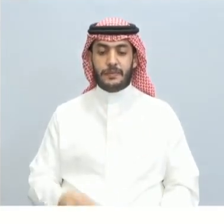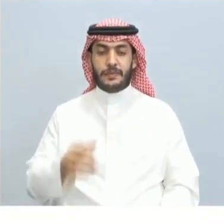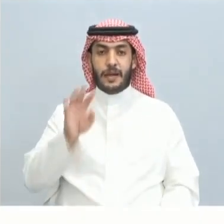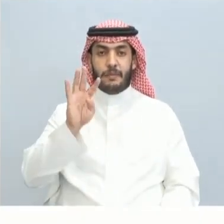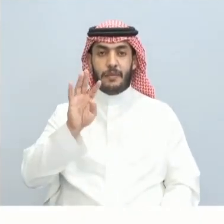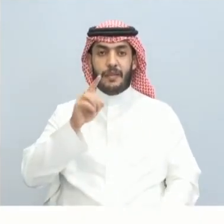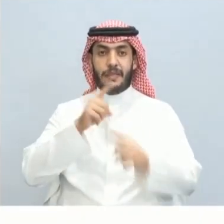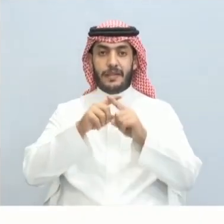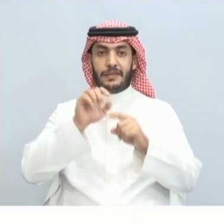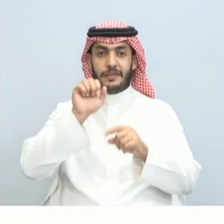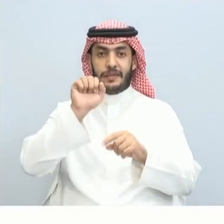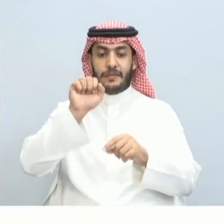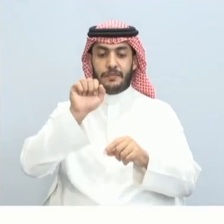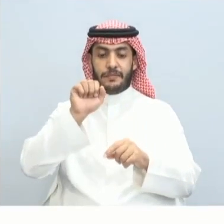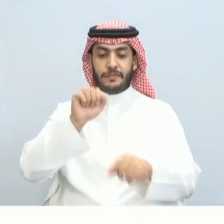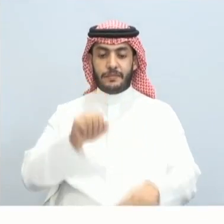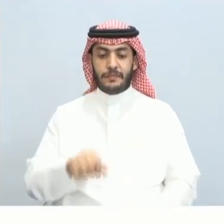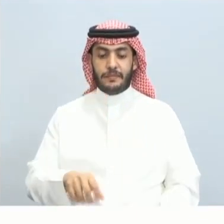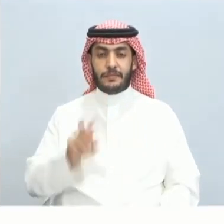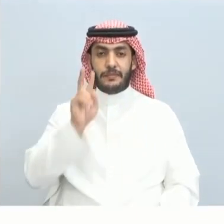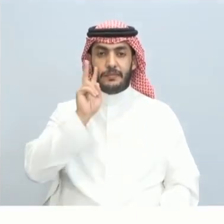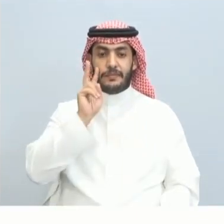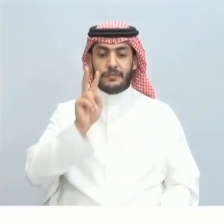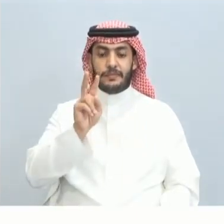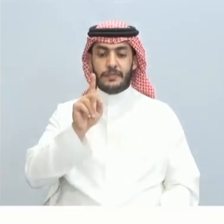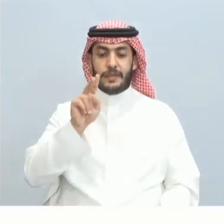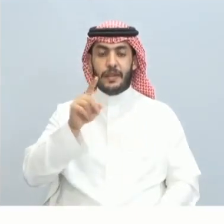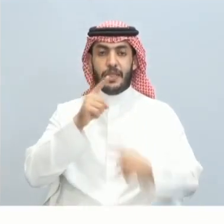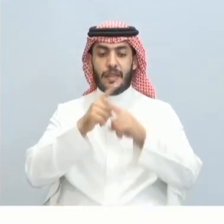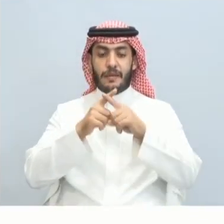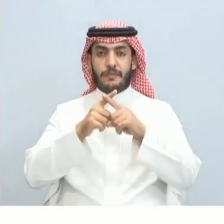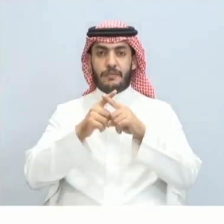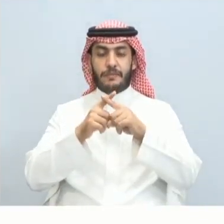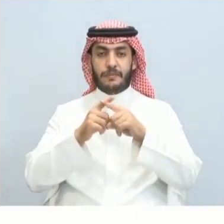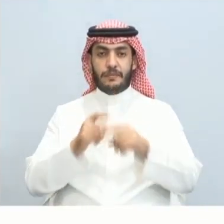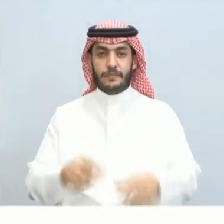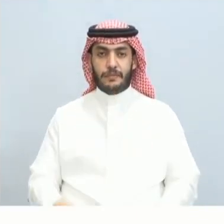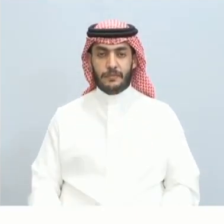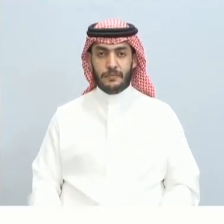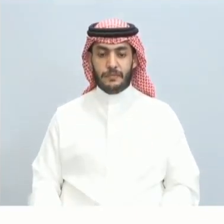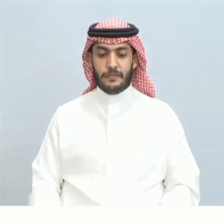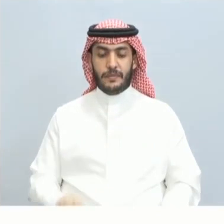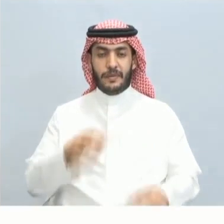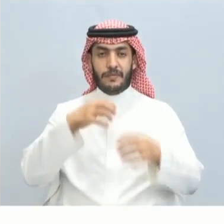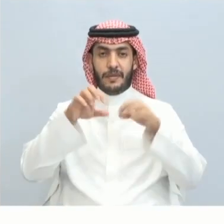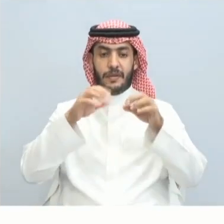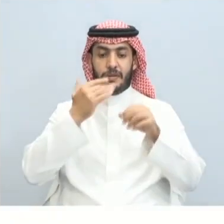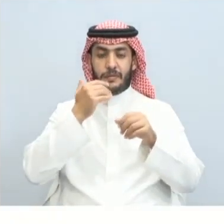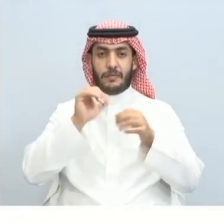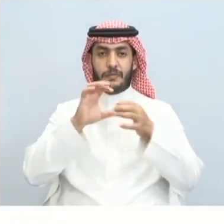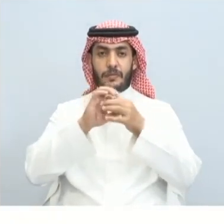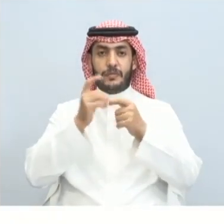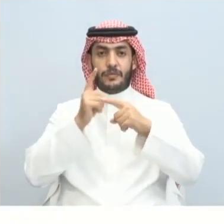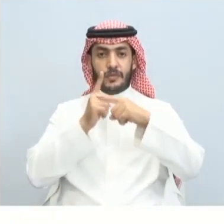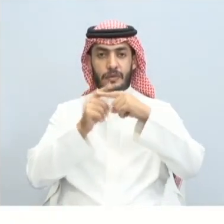صاد هنا لو نلاحظ الاثنان مضروبه في الصاد لا يفصل بينهم اي علامه